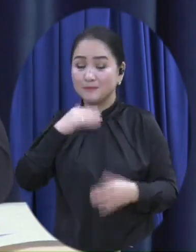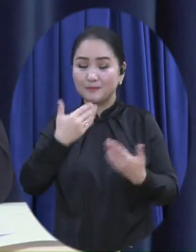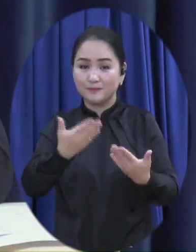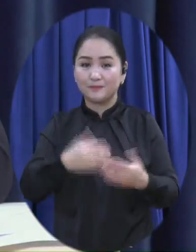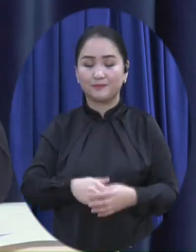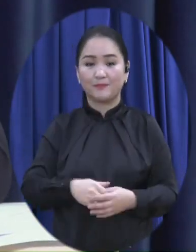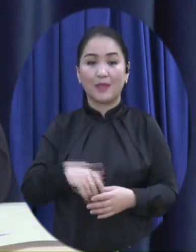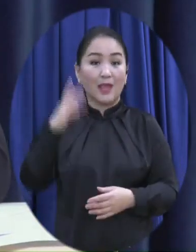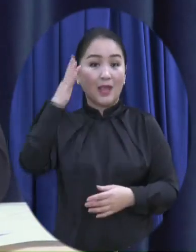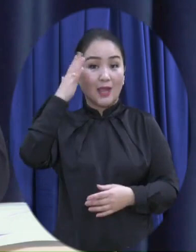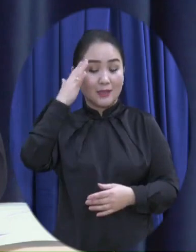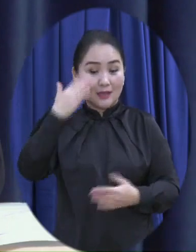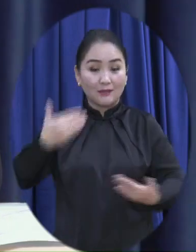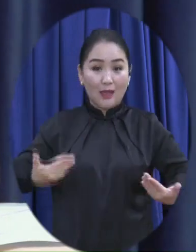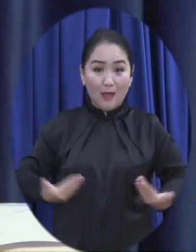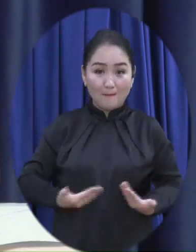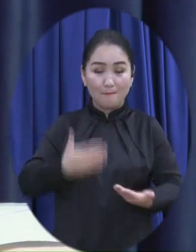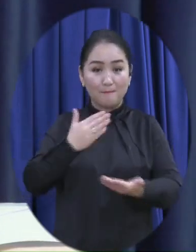гадаадд байгаа